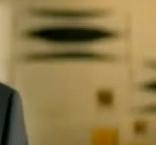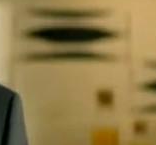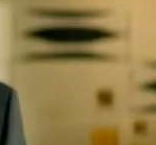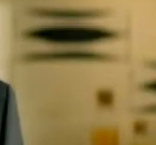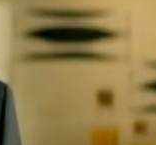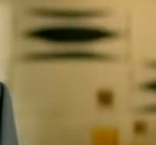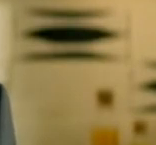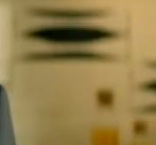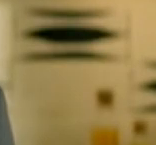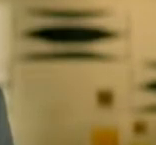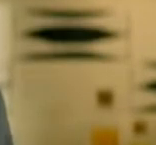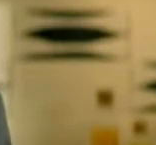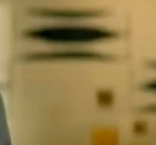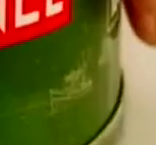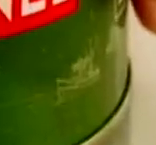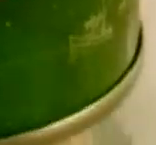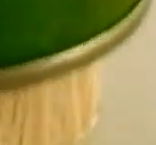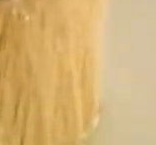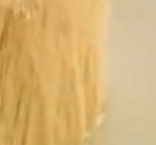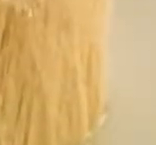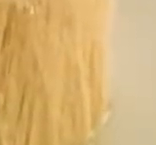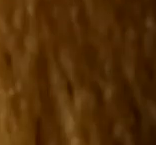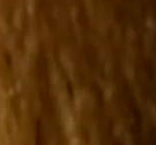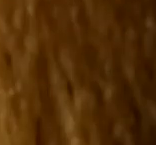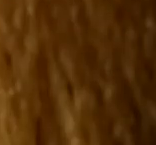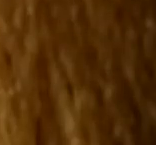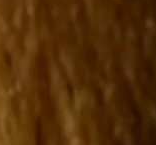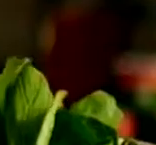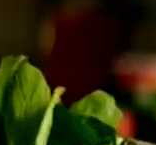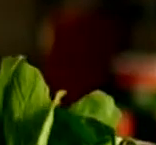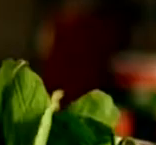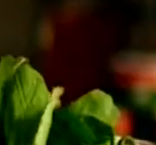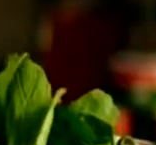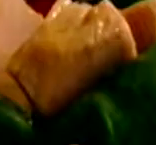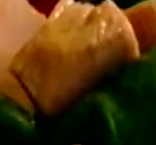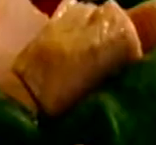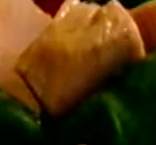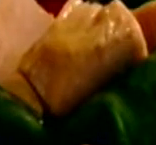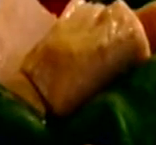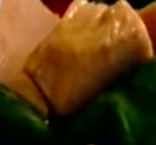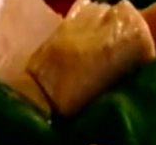Daki en büyük eksik balık. Bir ton protein, bir ton omega 3 Dardanel Ton'da.